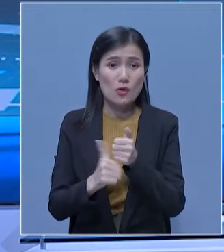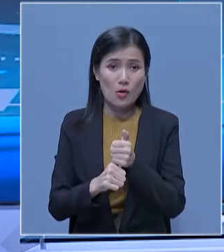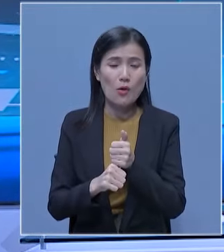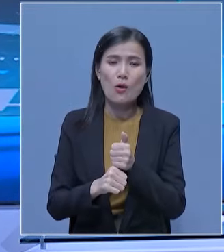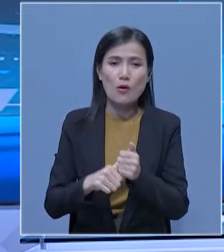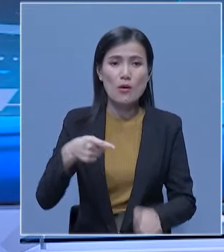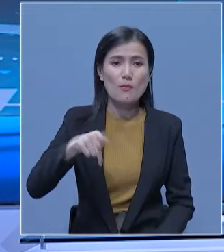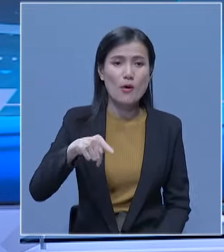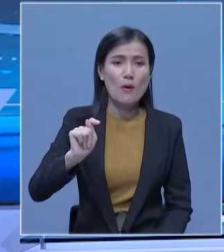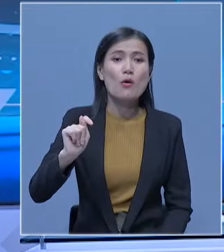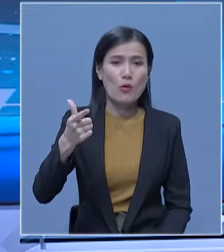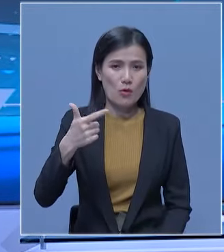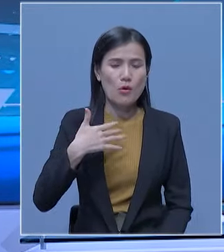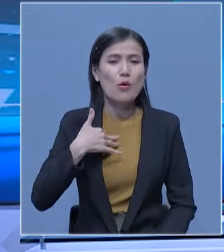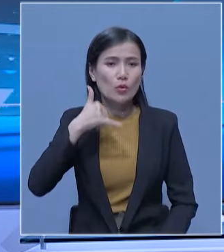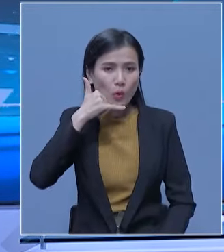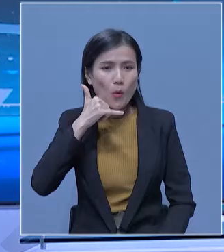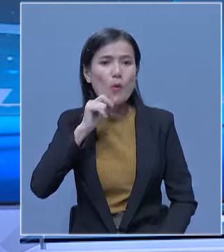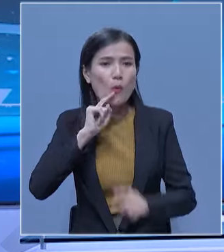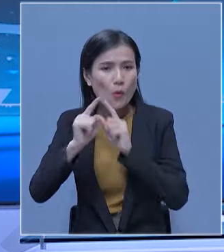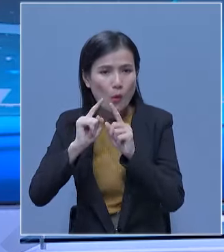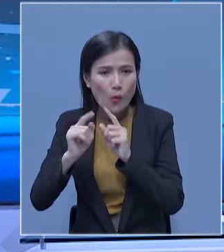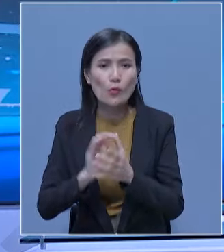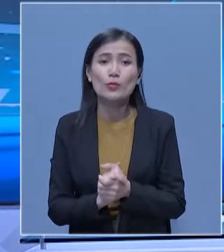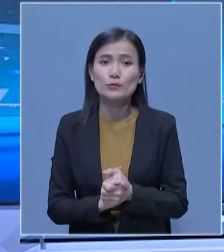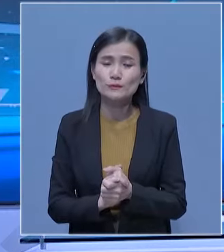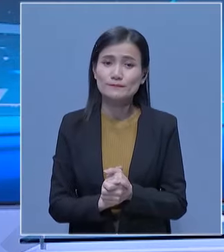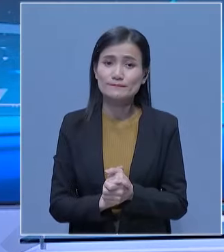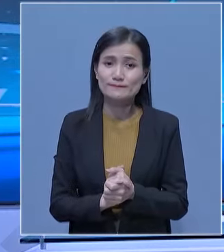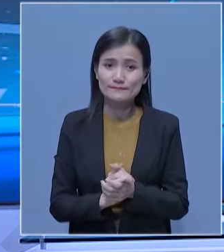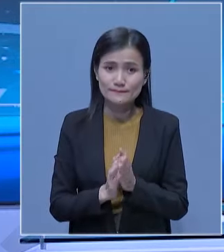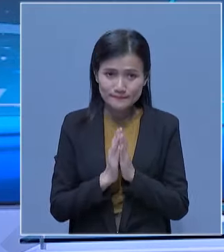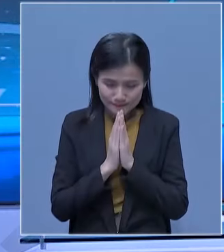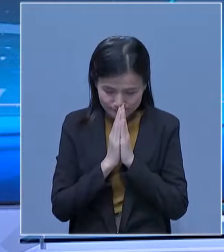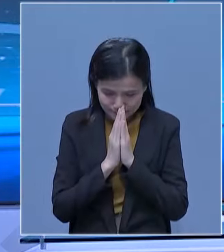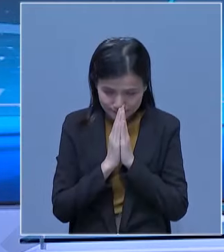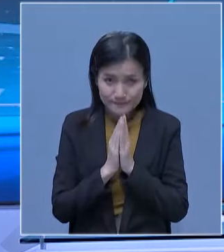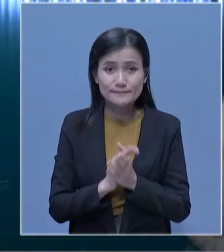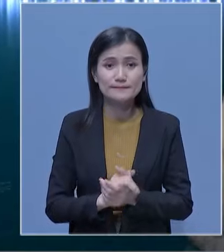นึ่งในหน่วยงานสำคัญที่ดูแลในเรื่องนี้ท่านอยู่ในสายกับเราแล้วสวัสดีค่ะ สว ั สดีครับท่านครับ